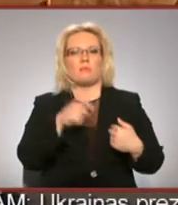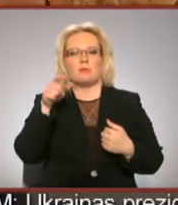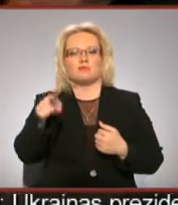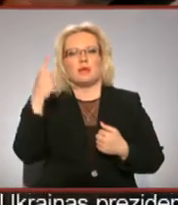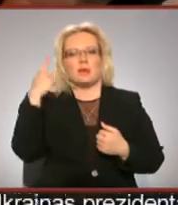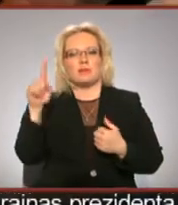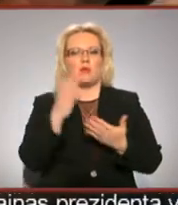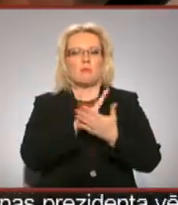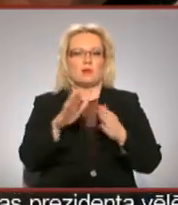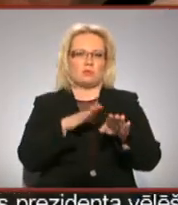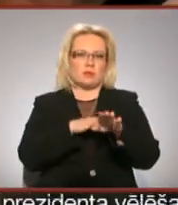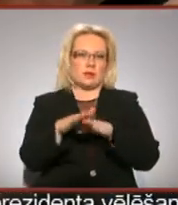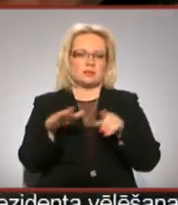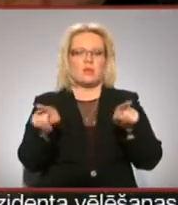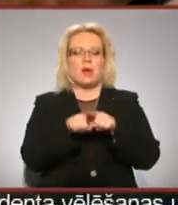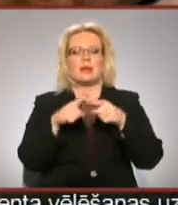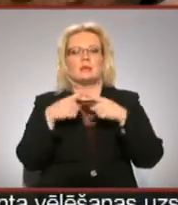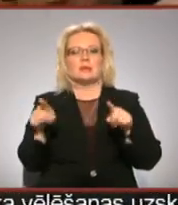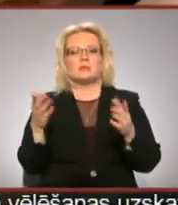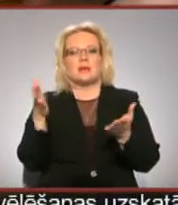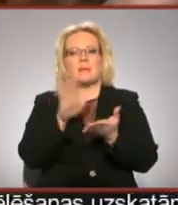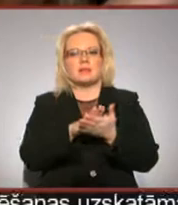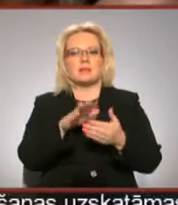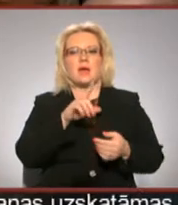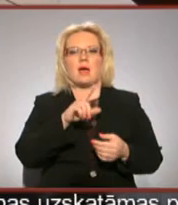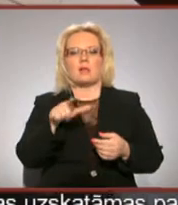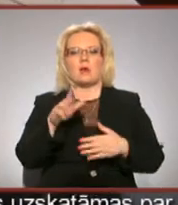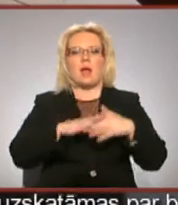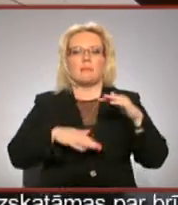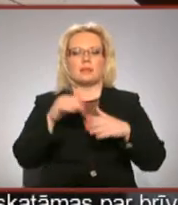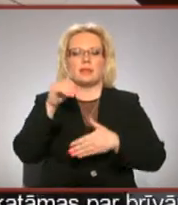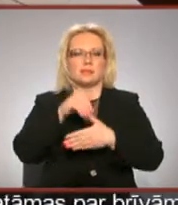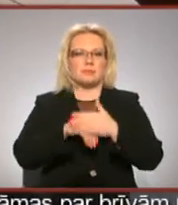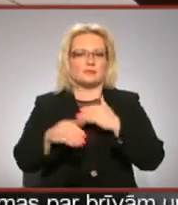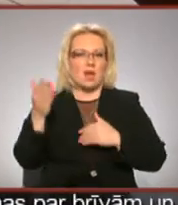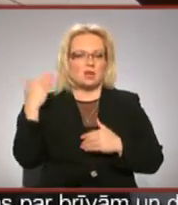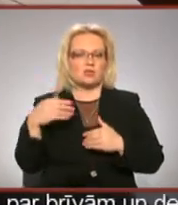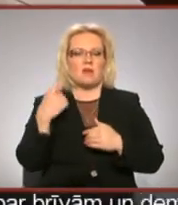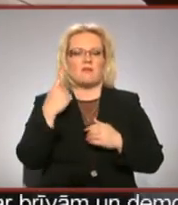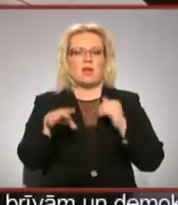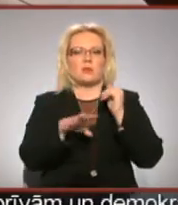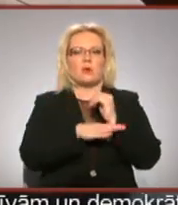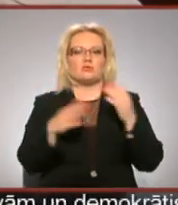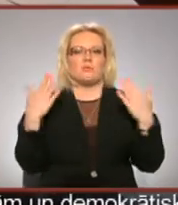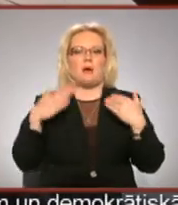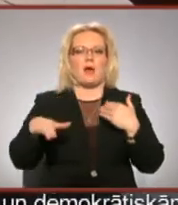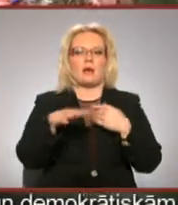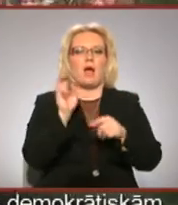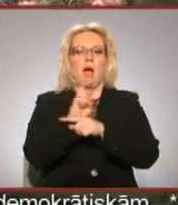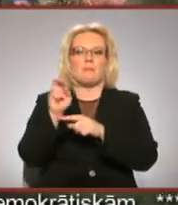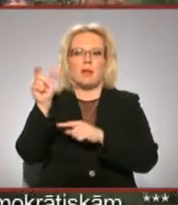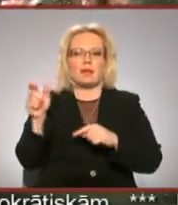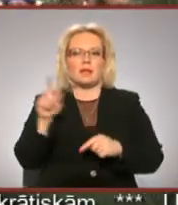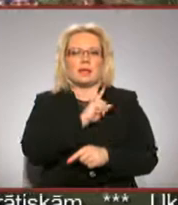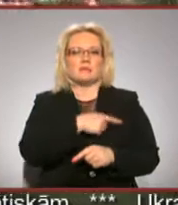ideju beidzot realizēt un arī citus iepazīstināt ar koka amatniecības vēsturi. Vienkoču parka apmeklētājiem tā ir iespēja